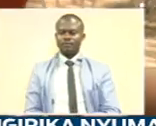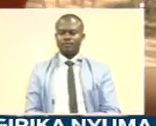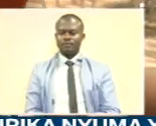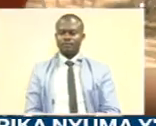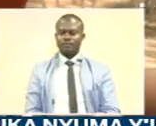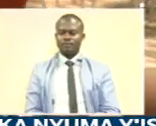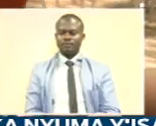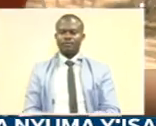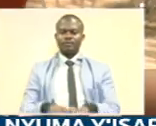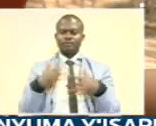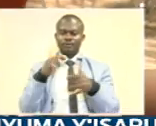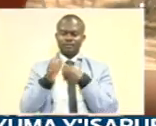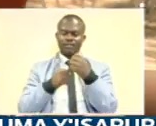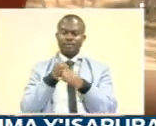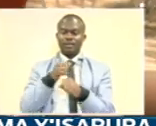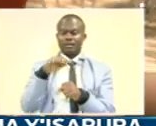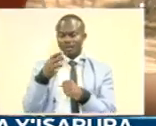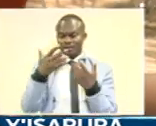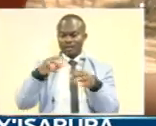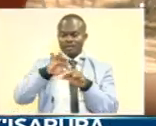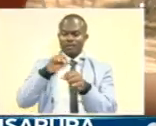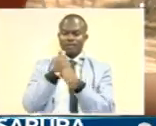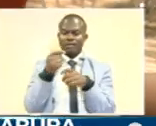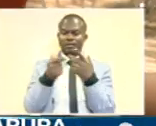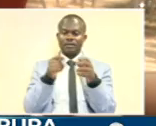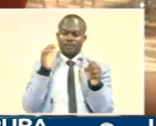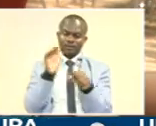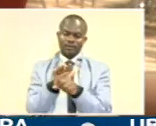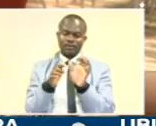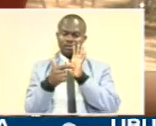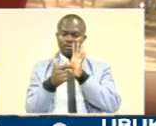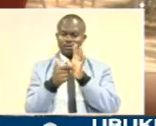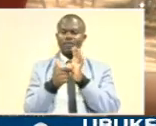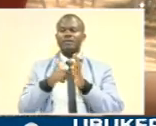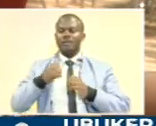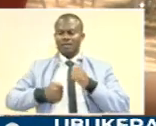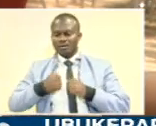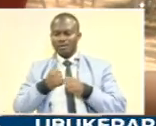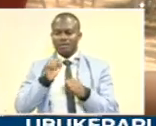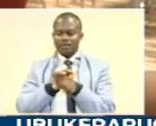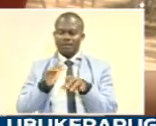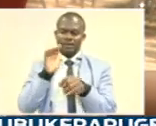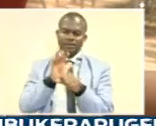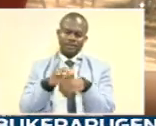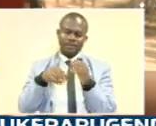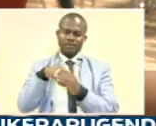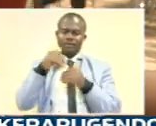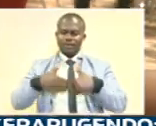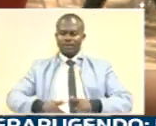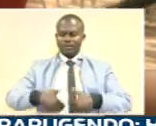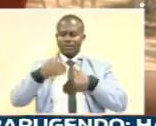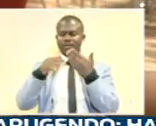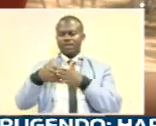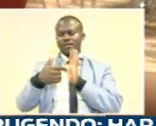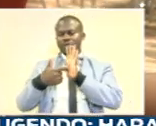Imyaka ine amaze atowe, yakoze ibintu bihambaye, hagaragaye abatleti benshi, abakinnyi benshi mu rwego rw'urubyiruko